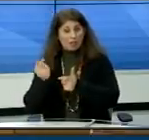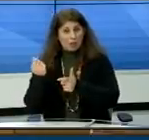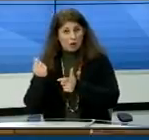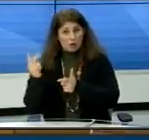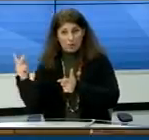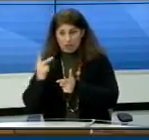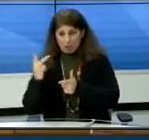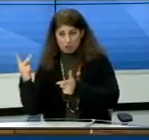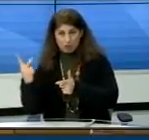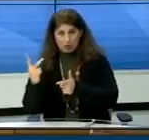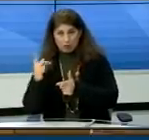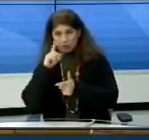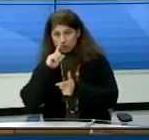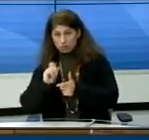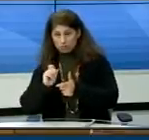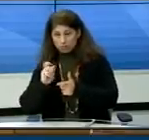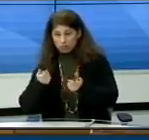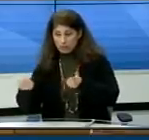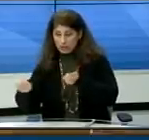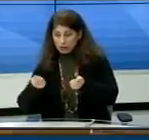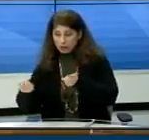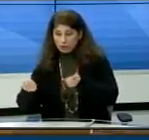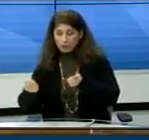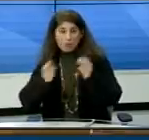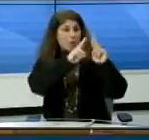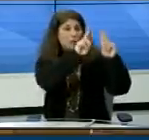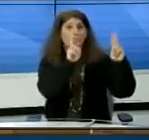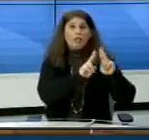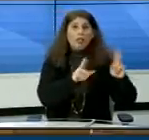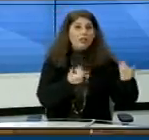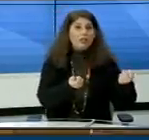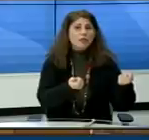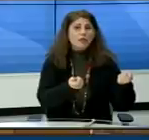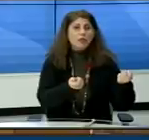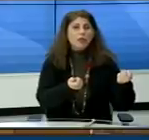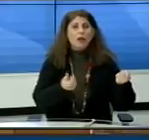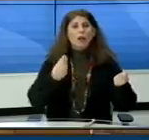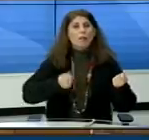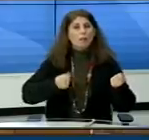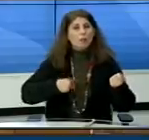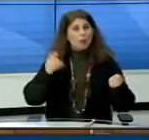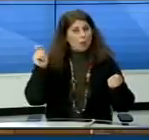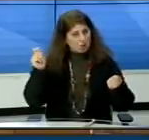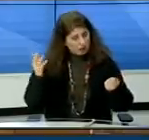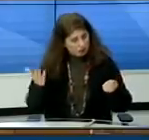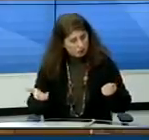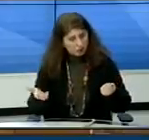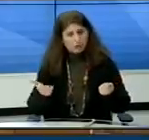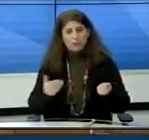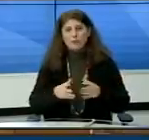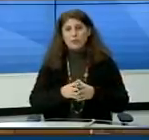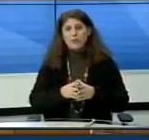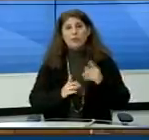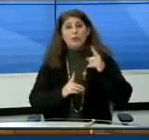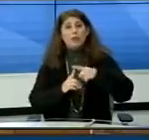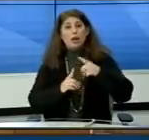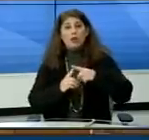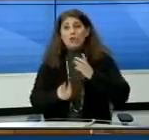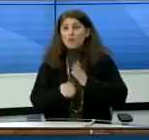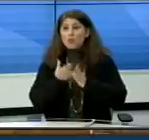κοινωνία οφείλει να συντονίζεται με τις διεθνείς τάσεις, τις πράσινες πολιτικές, τις τεχνολογίες